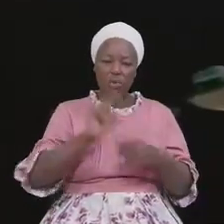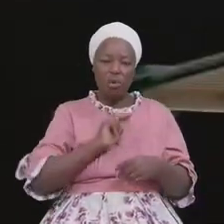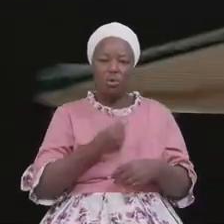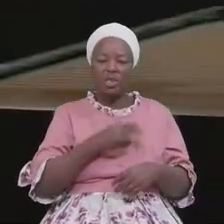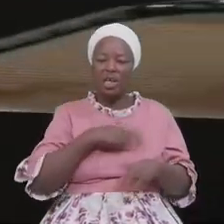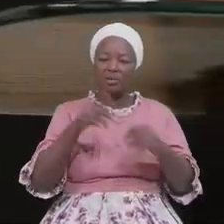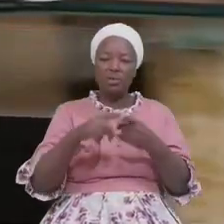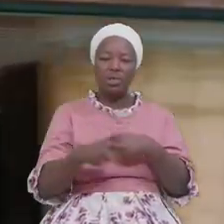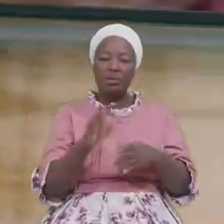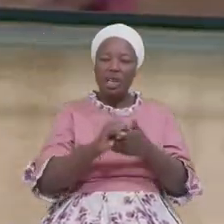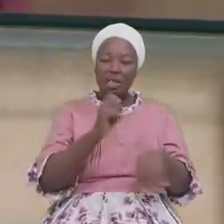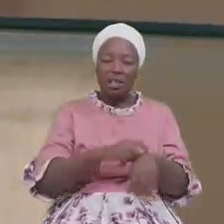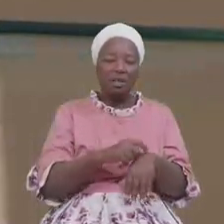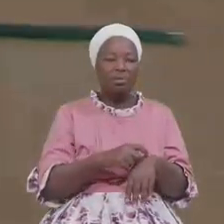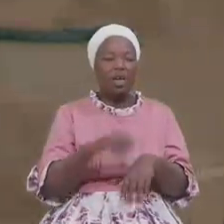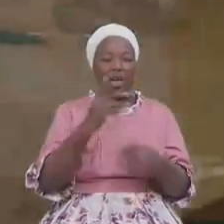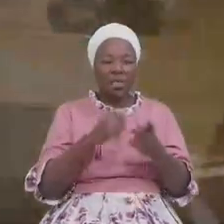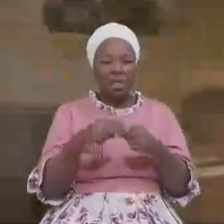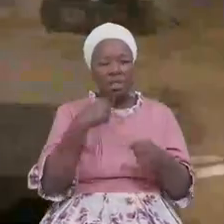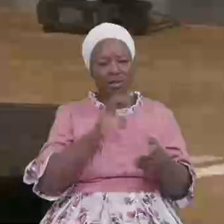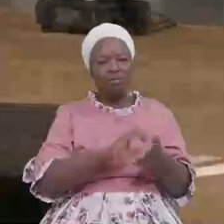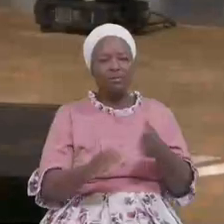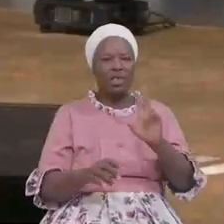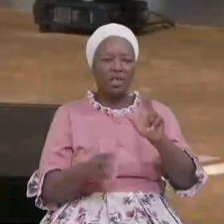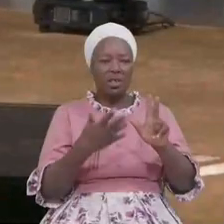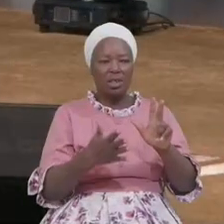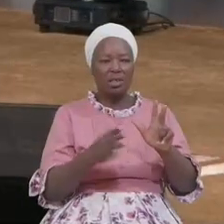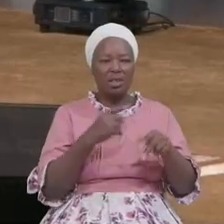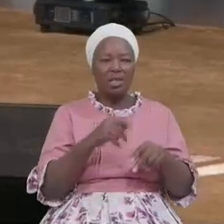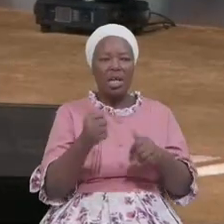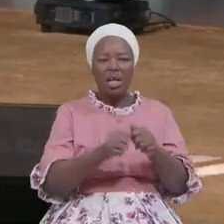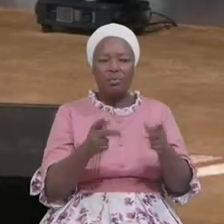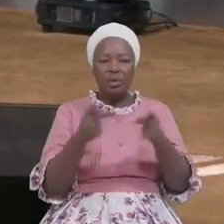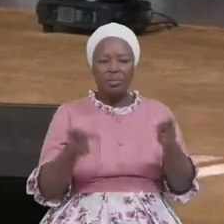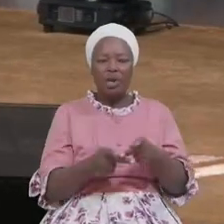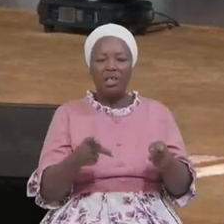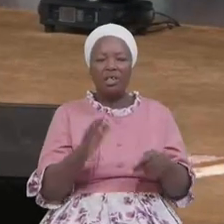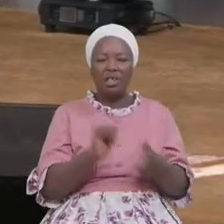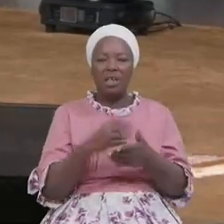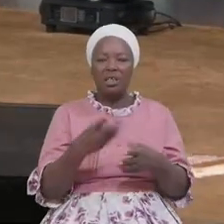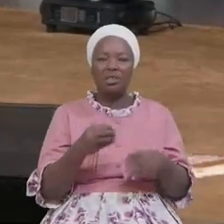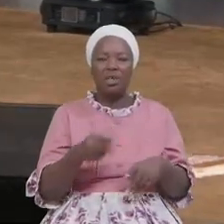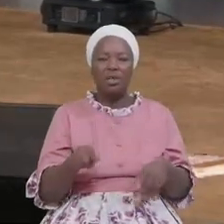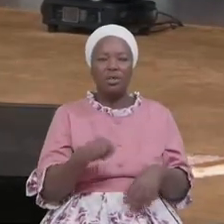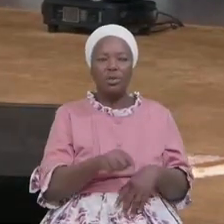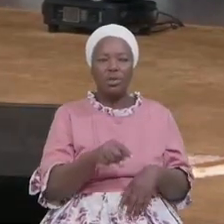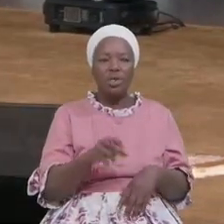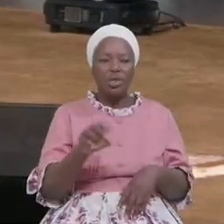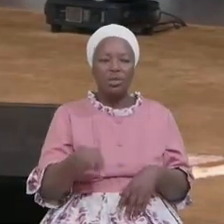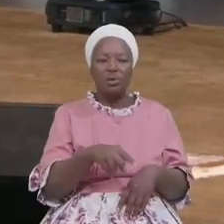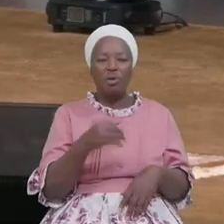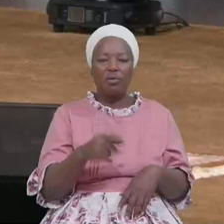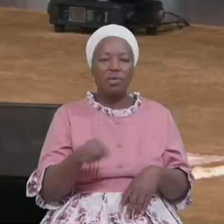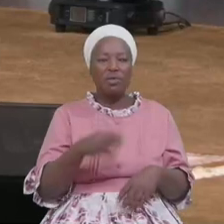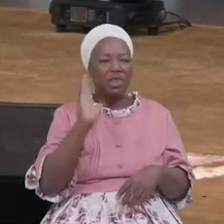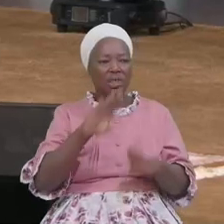aujourd'hui. Dans le verset 3 de Josué 1, « Tout lieu que foulera la plante de votre pied, je vous le donne,